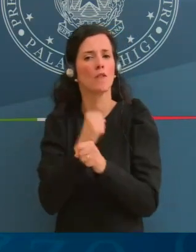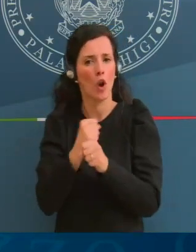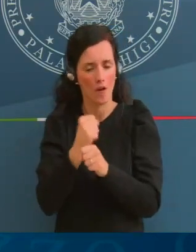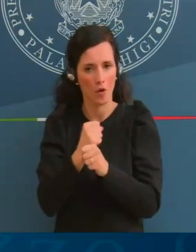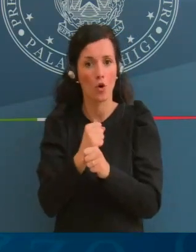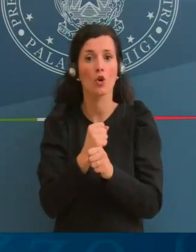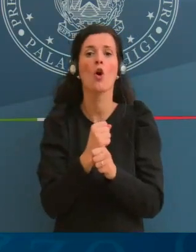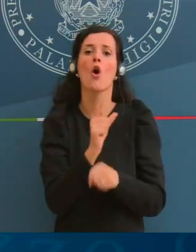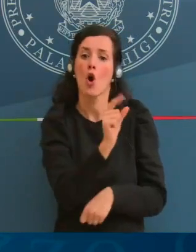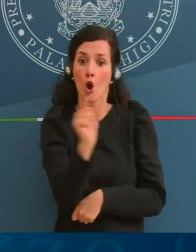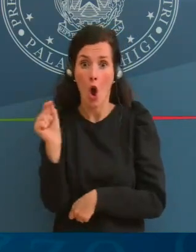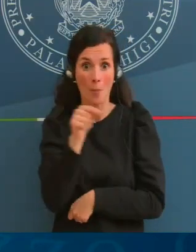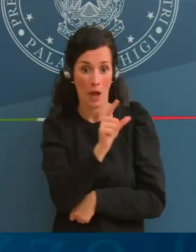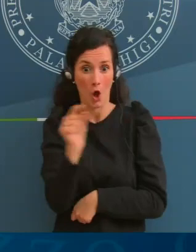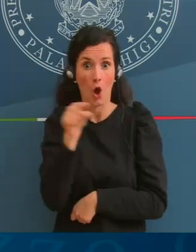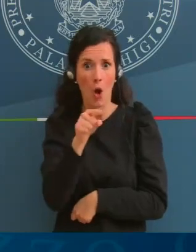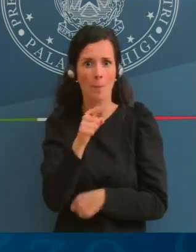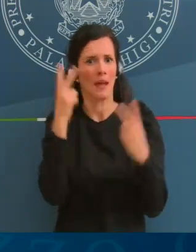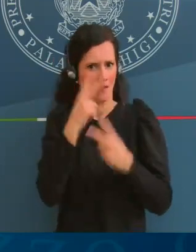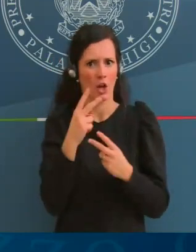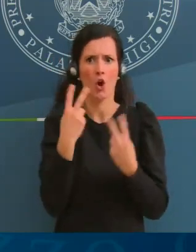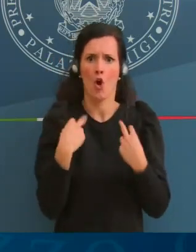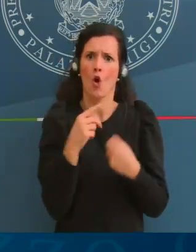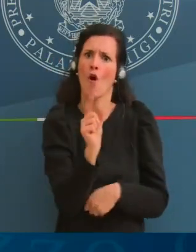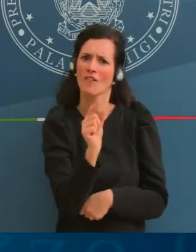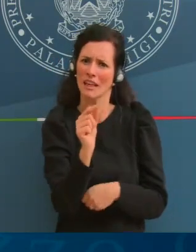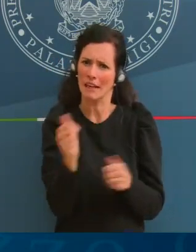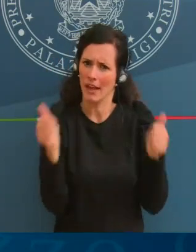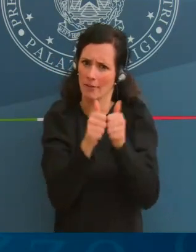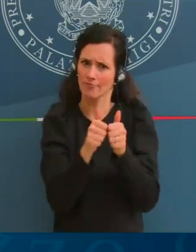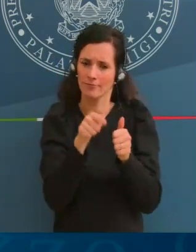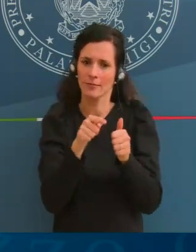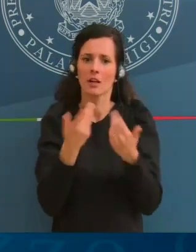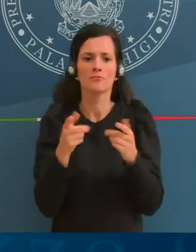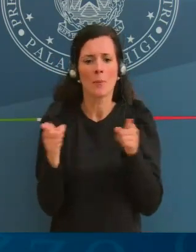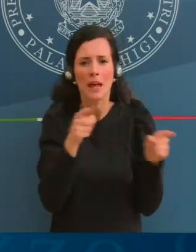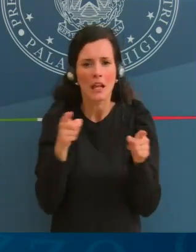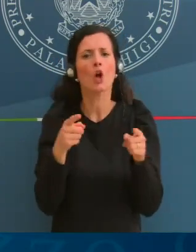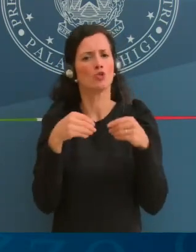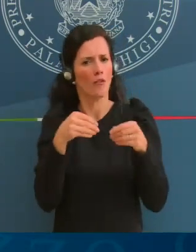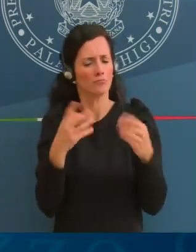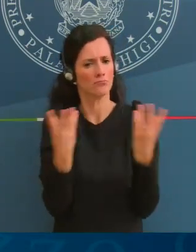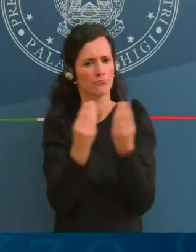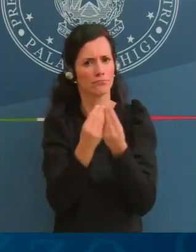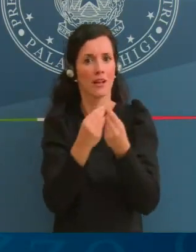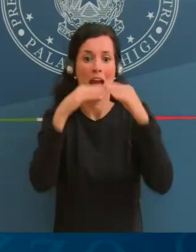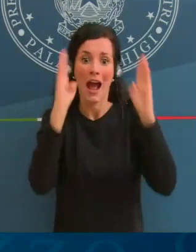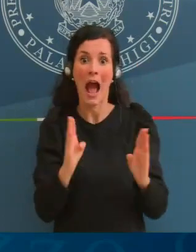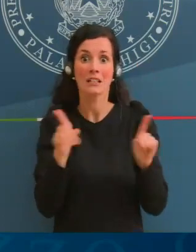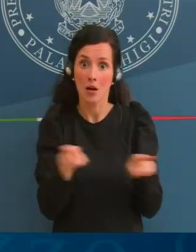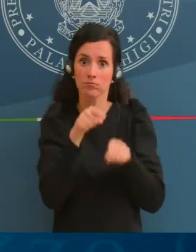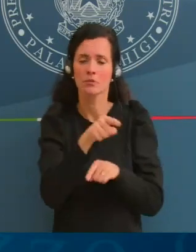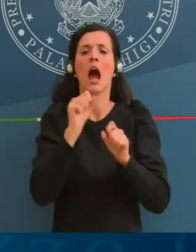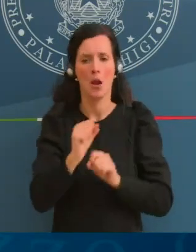abitazione clienti dall'estero gli italiani che andranno all'estero per turismo tra il 21 dicembre se